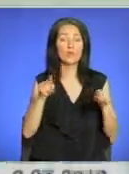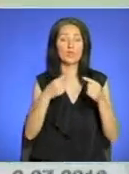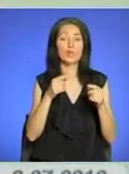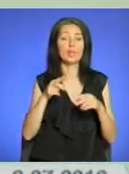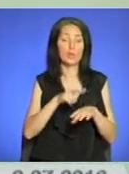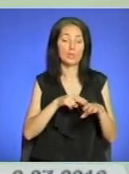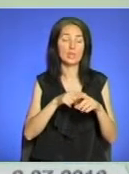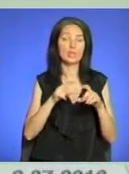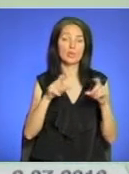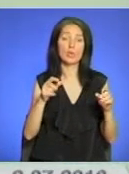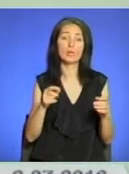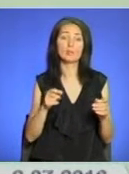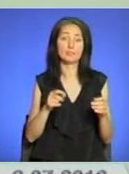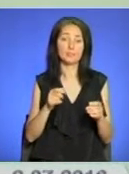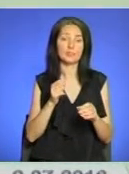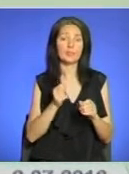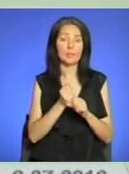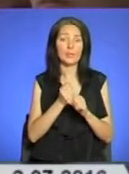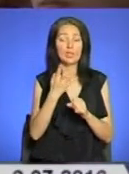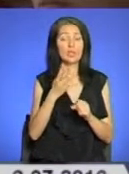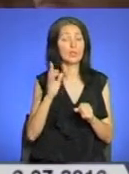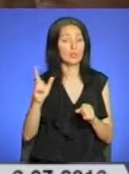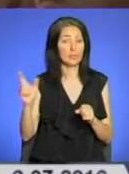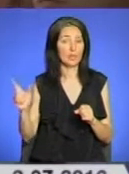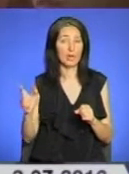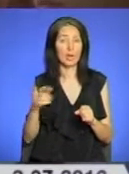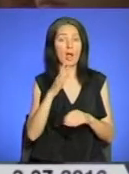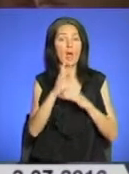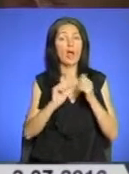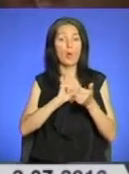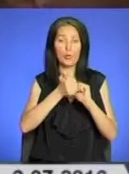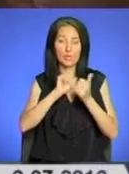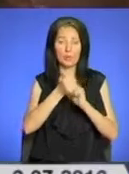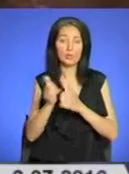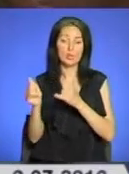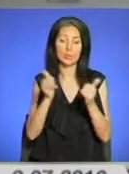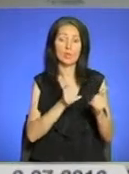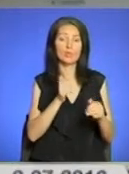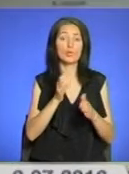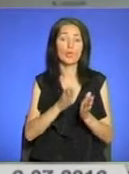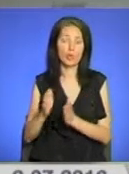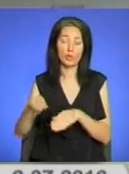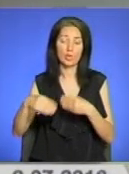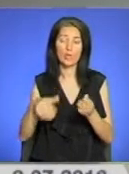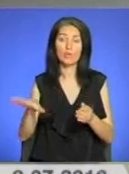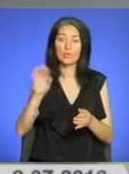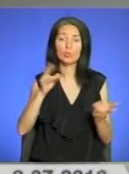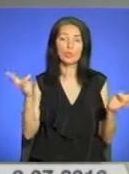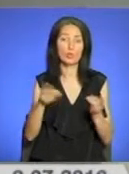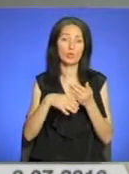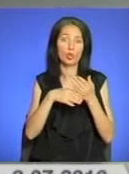установі приступили четверо правоохоронців. Вони позмінно забезпечуватимуть правопорядок та надаватимуть усю необхідну допомогу